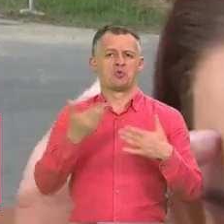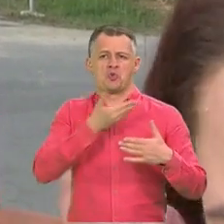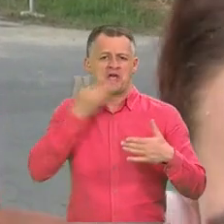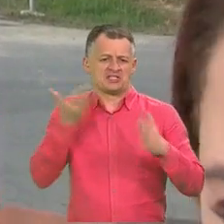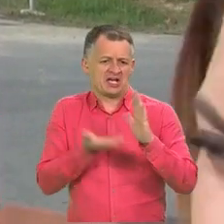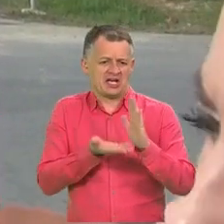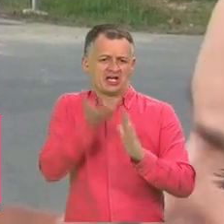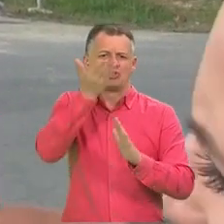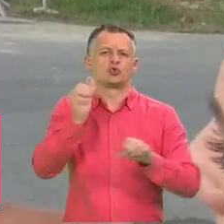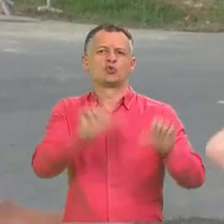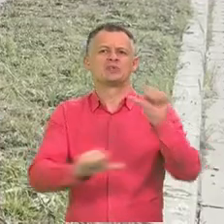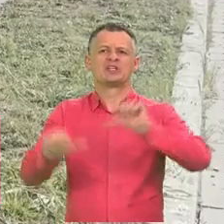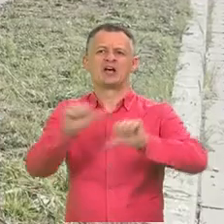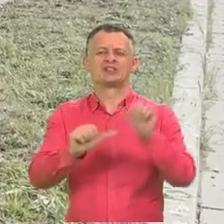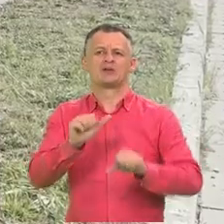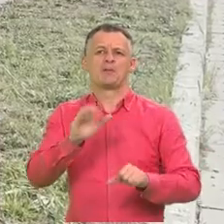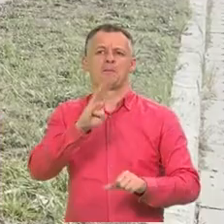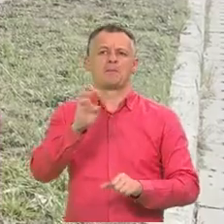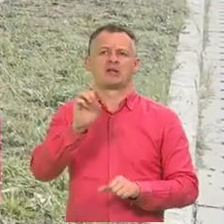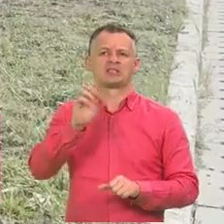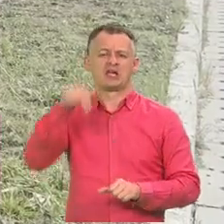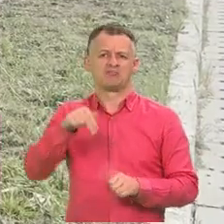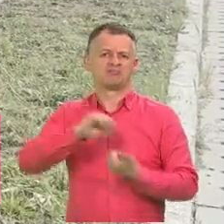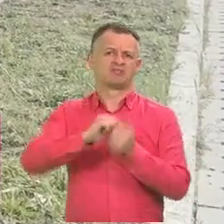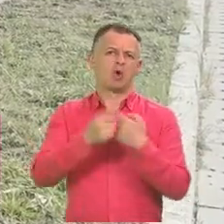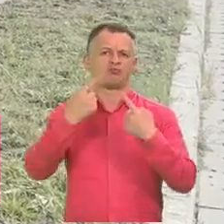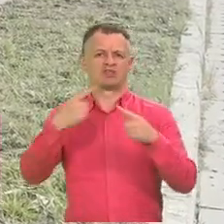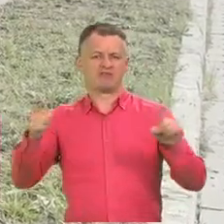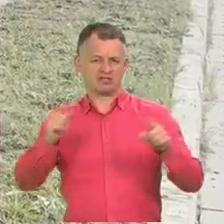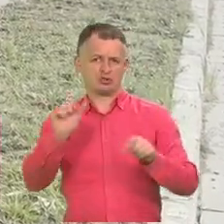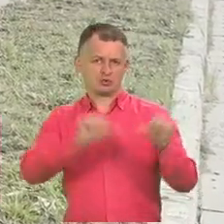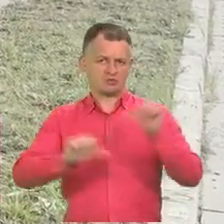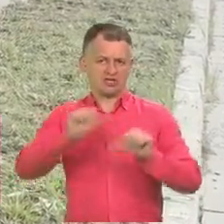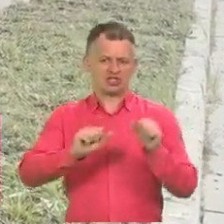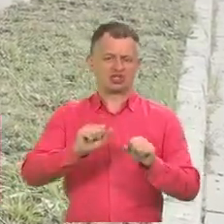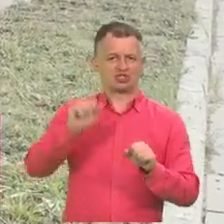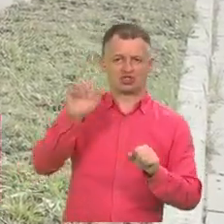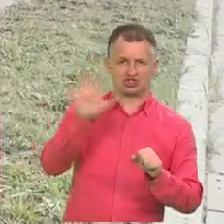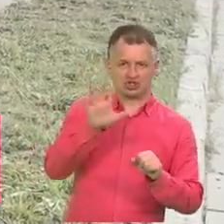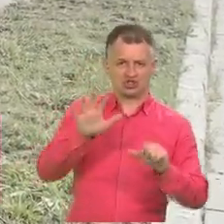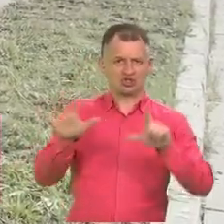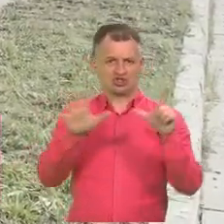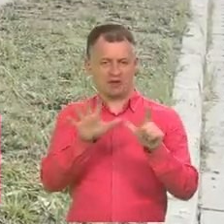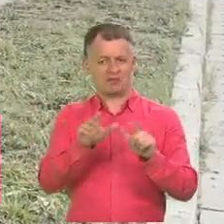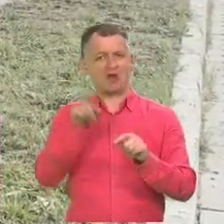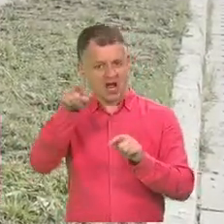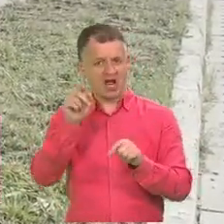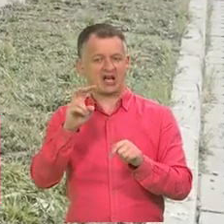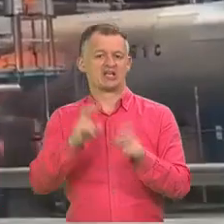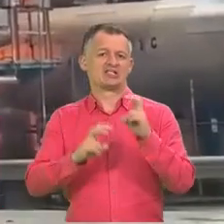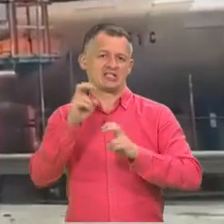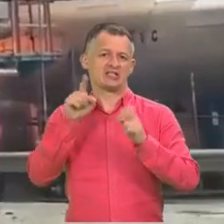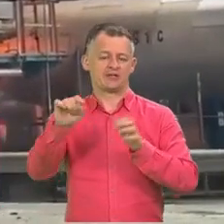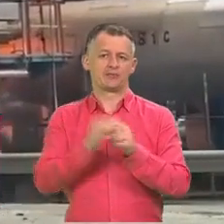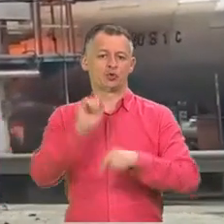benzen, toluen, particule respirabile, toate cele 5-7 elemente pe care le măsoară stațiile respective. După